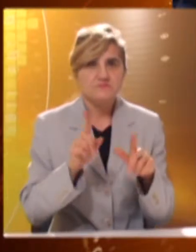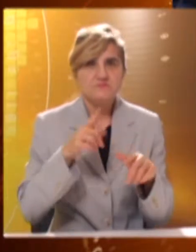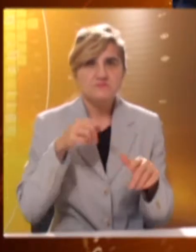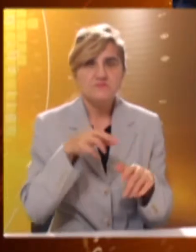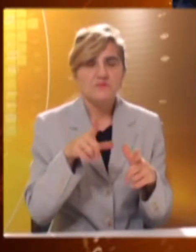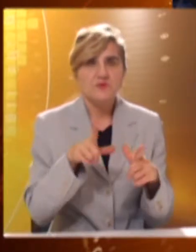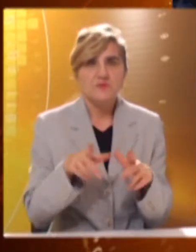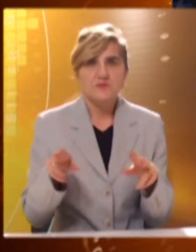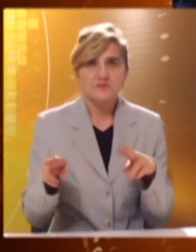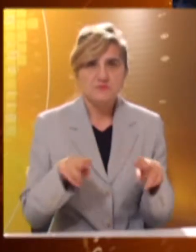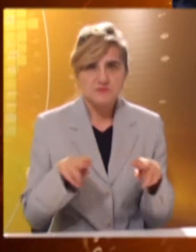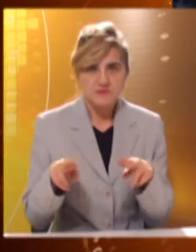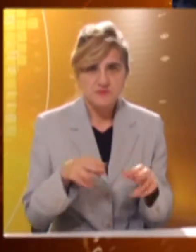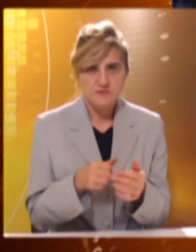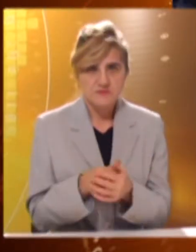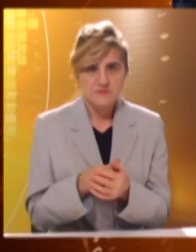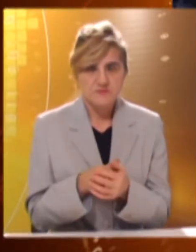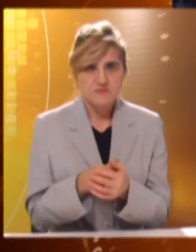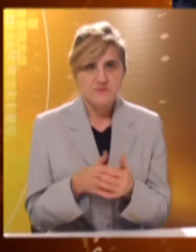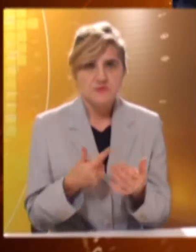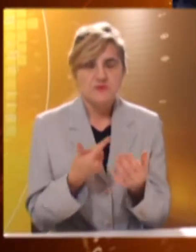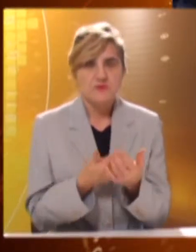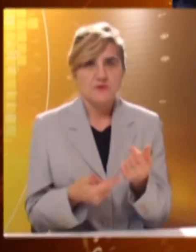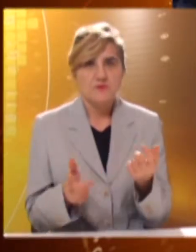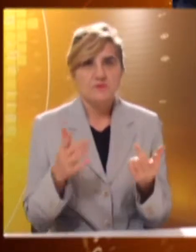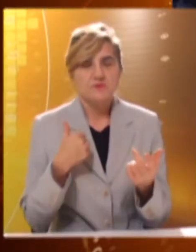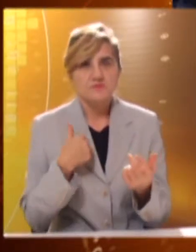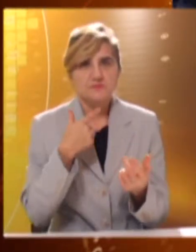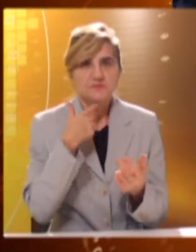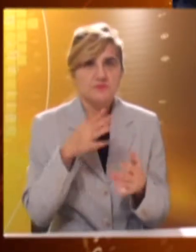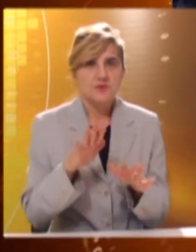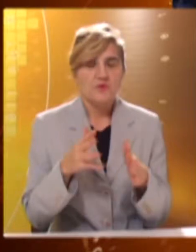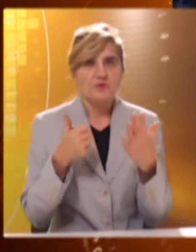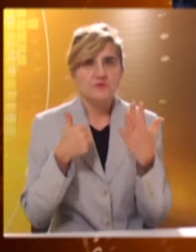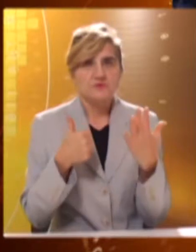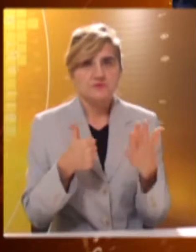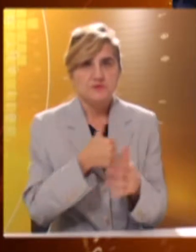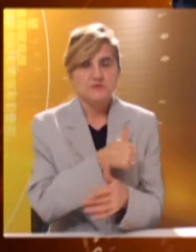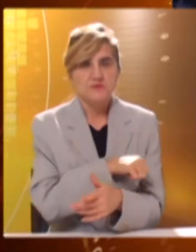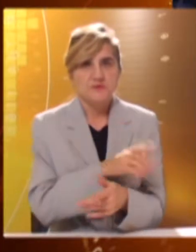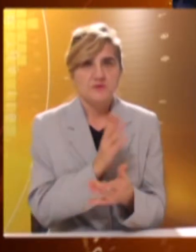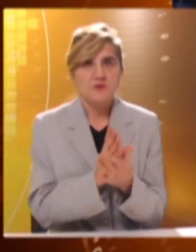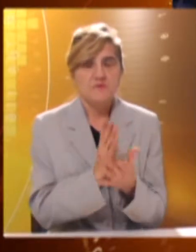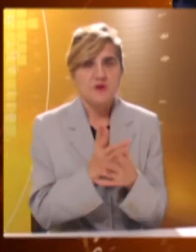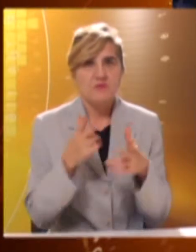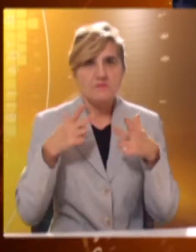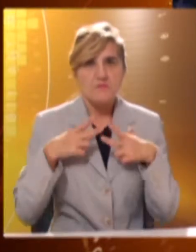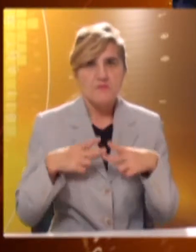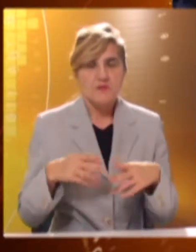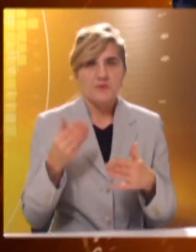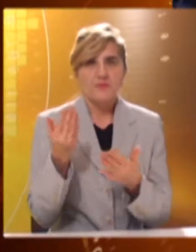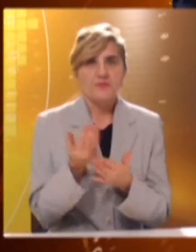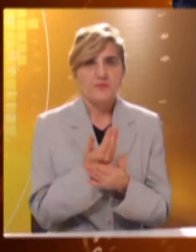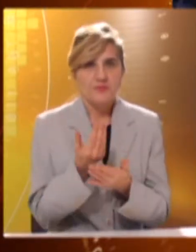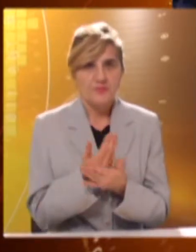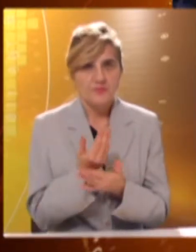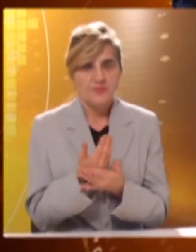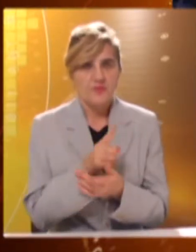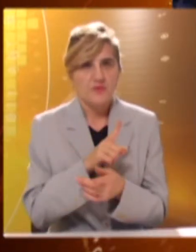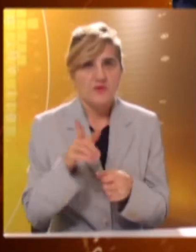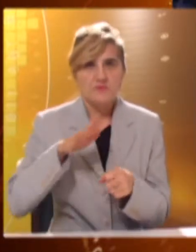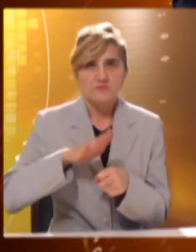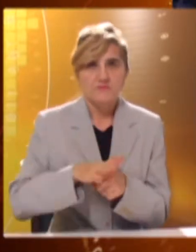sve sudove u Srbiji. U posljednjih 6 godina u postupcima mirnog rešenja radnog spora